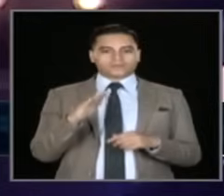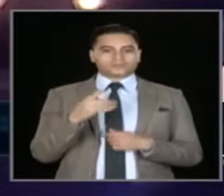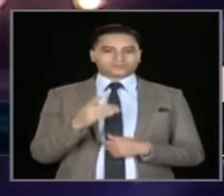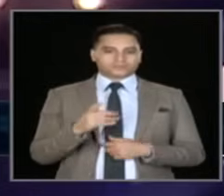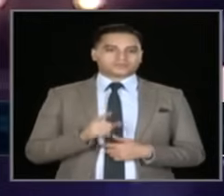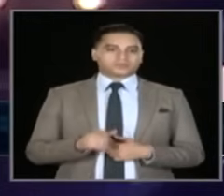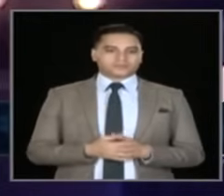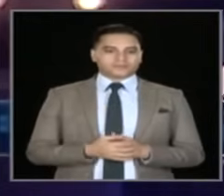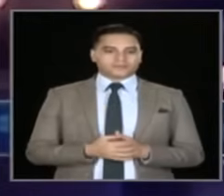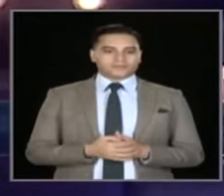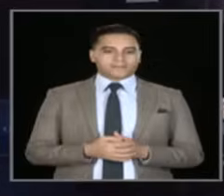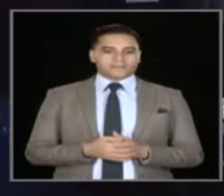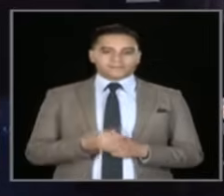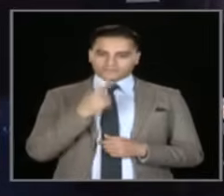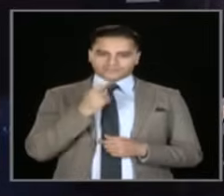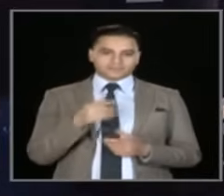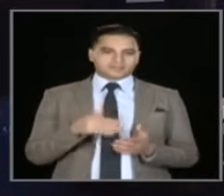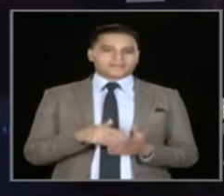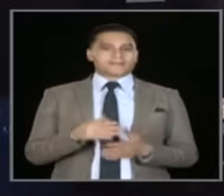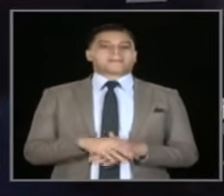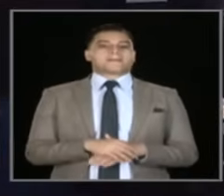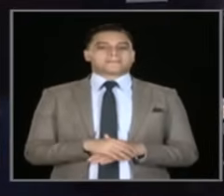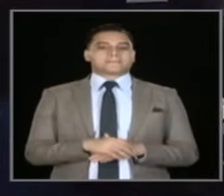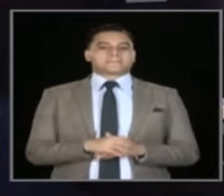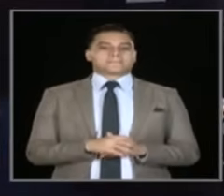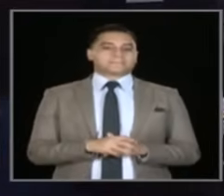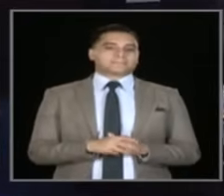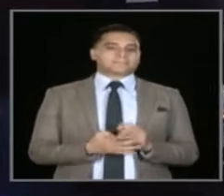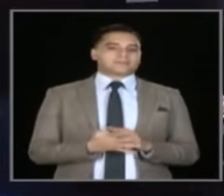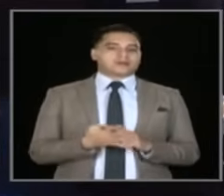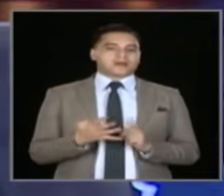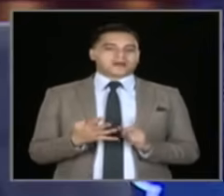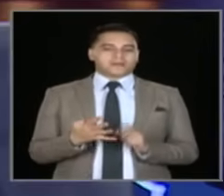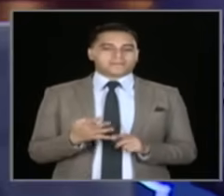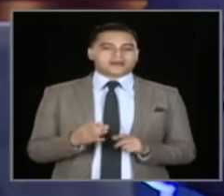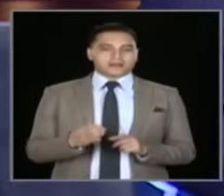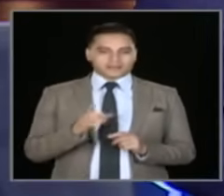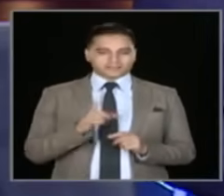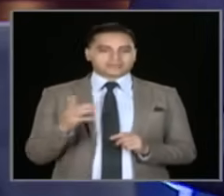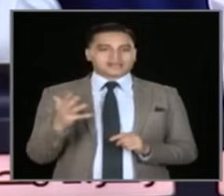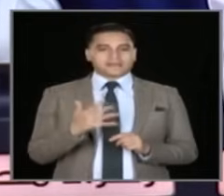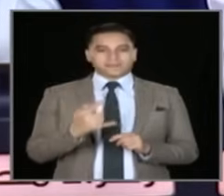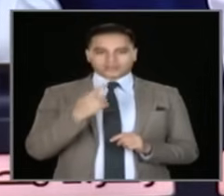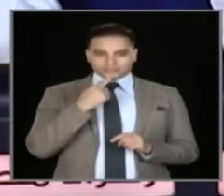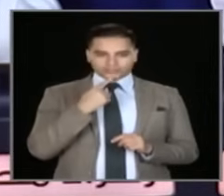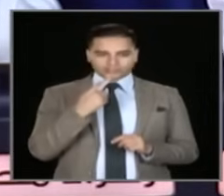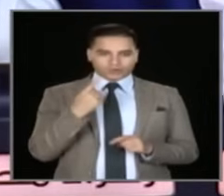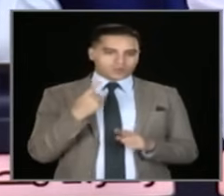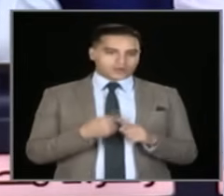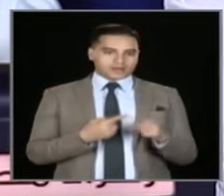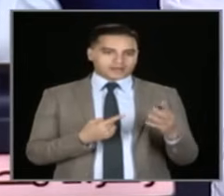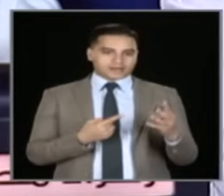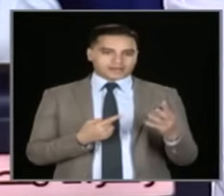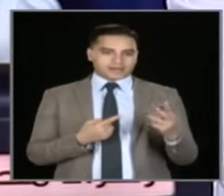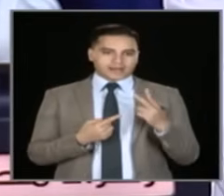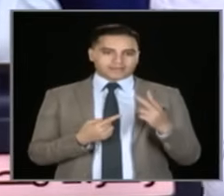برافو عليك. طيب. في الثانية الأخيرة 4 إجابات صح من 10، وأحمد السيد إجابتين